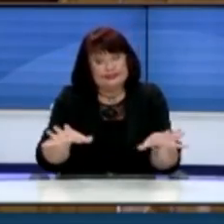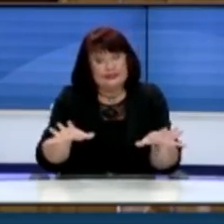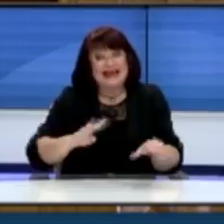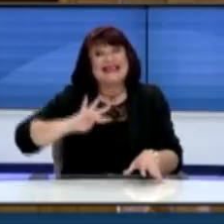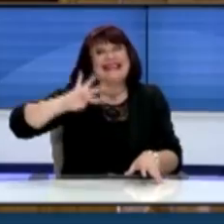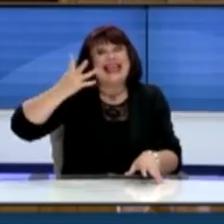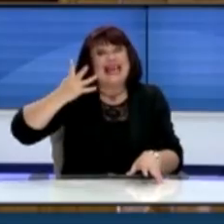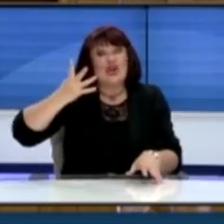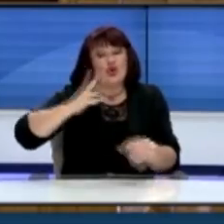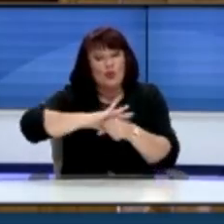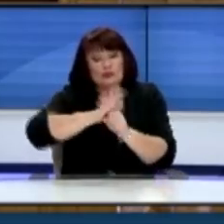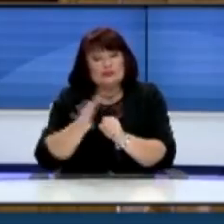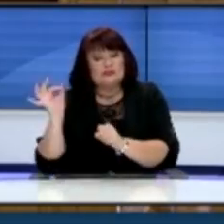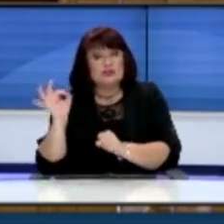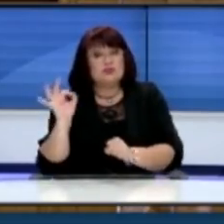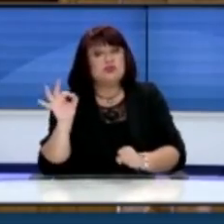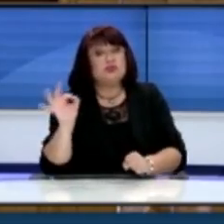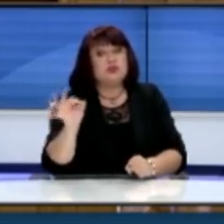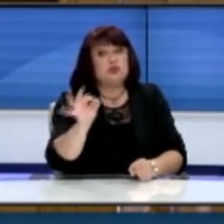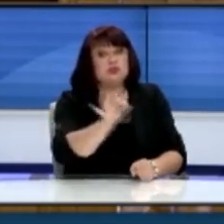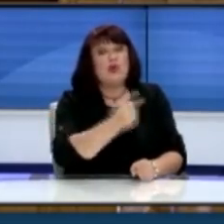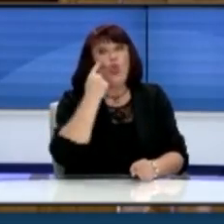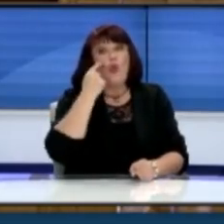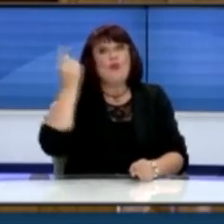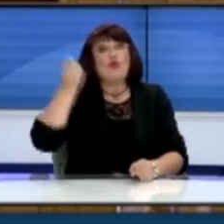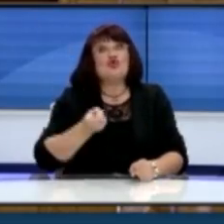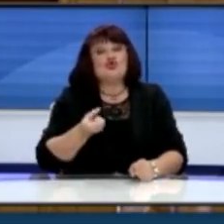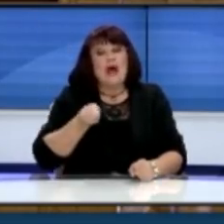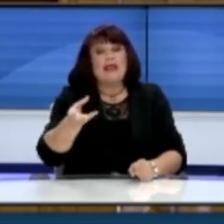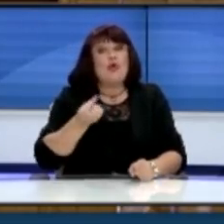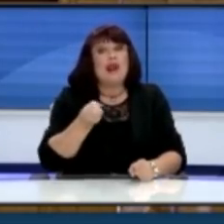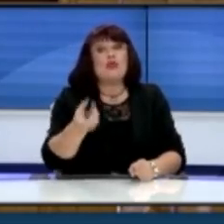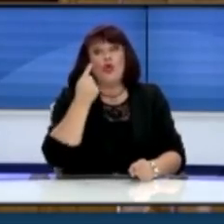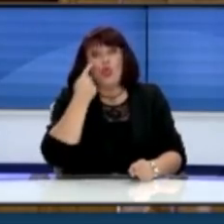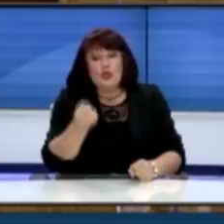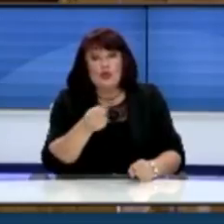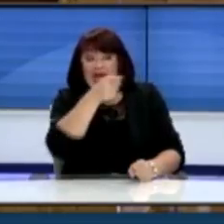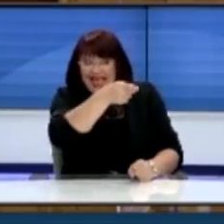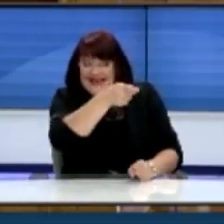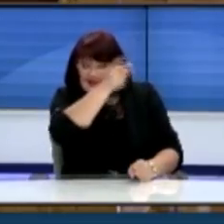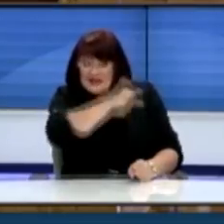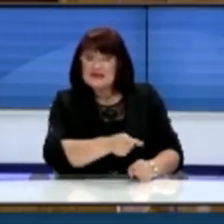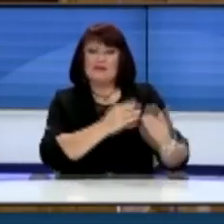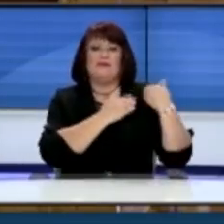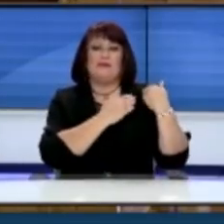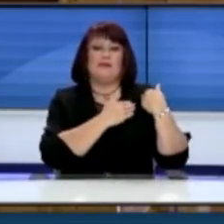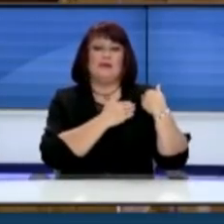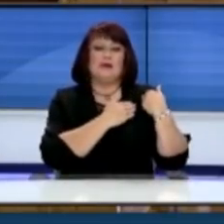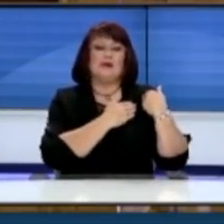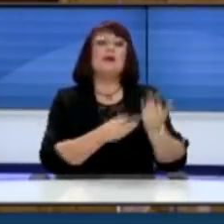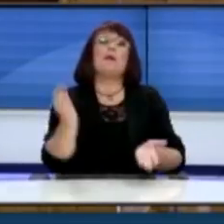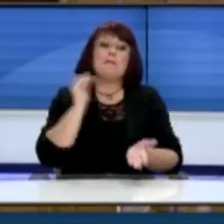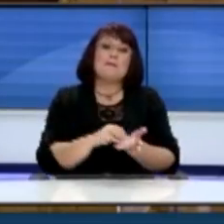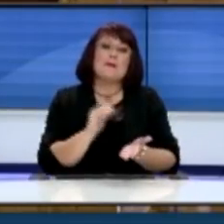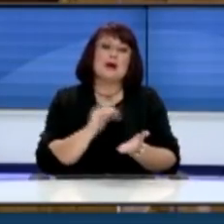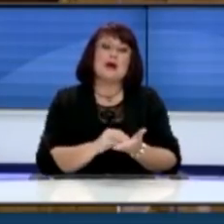στο τέταρτο? Μόνο να δει κανείς τα νούμερα καταλαβαίνει. Και γι' αυτό έχετε εσείς την ευθύνη, γιατί για μια